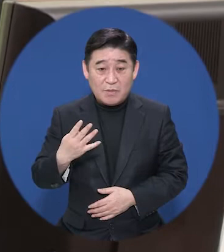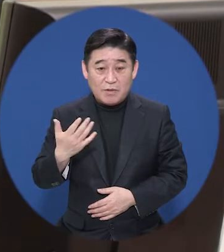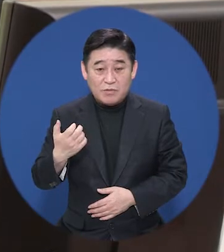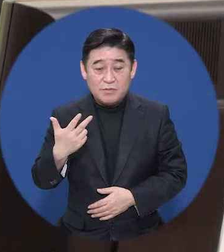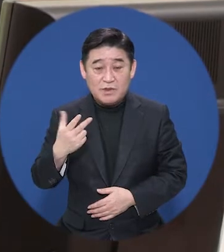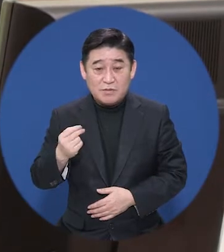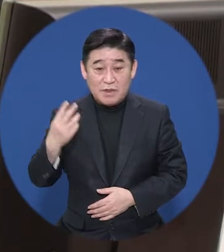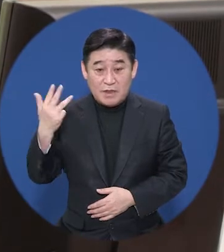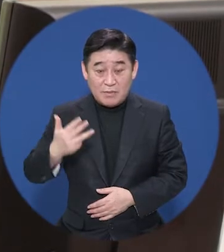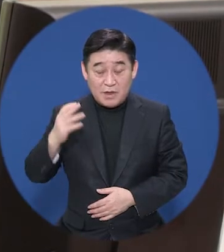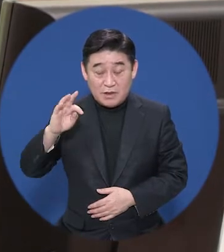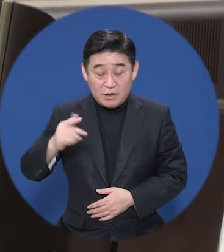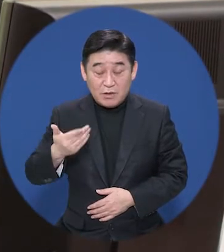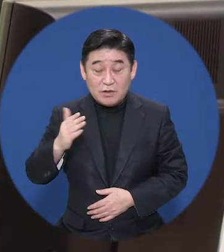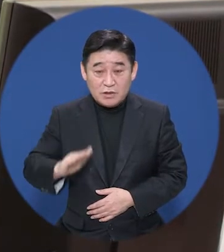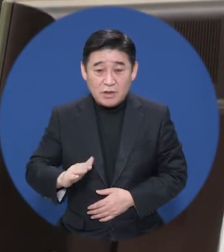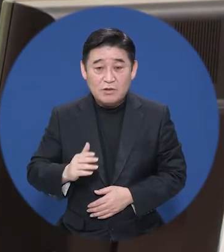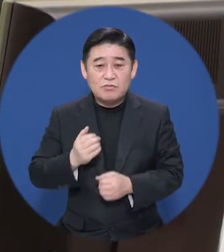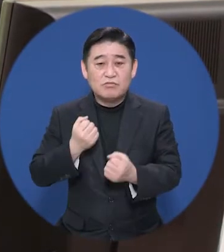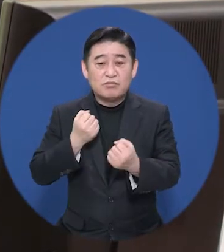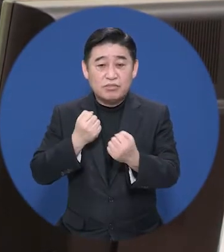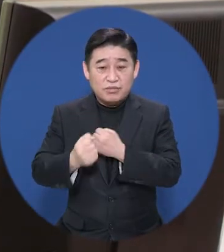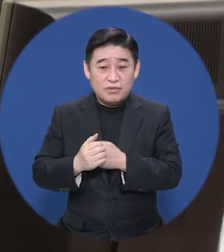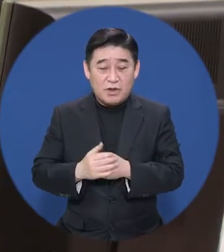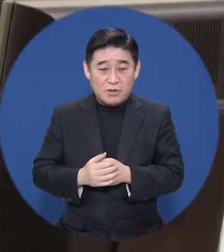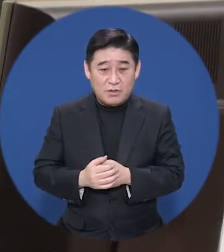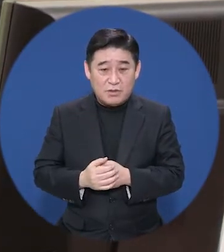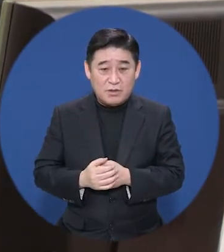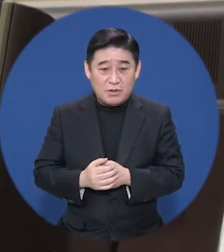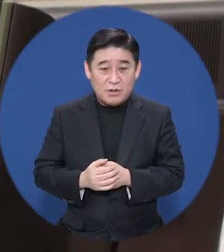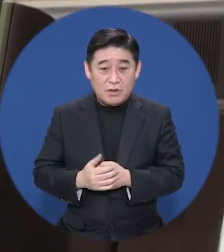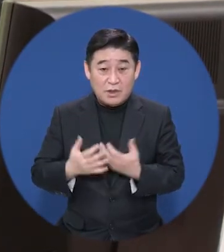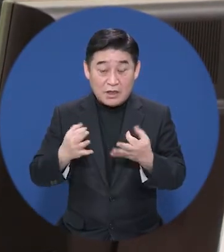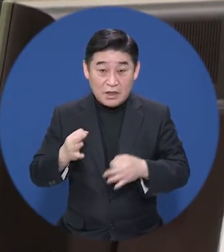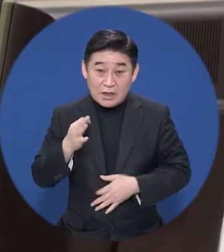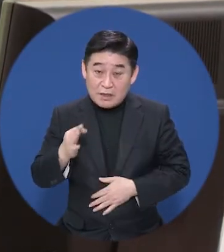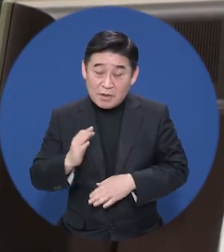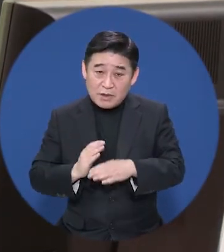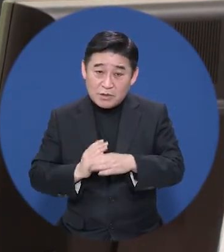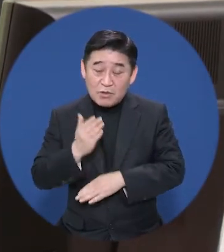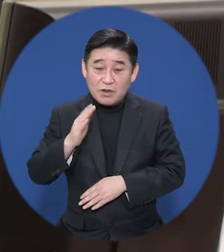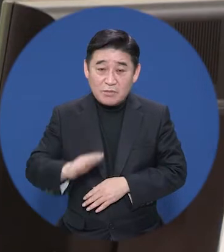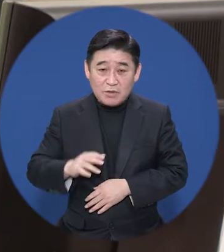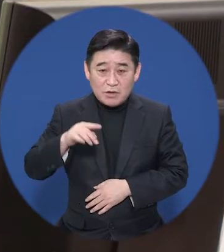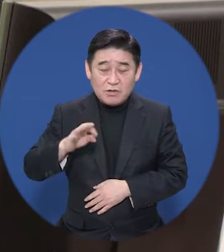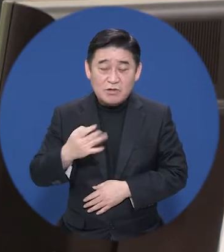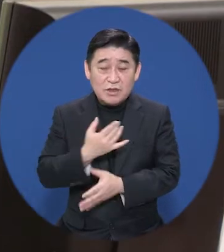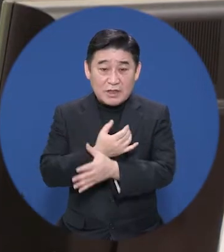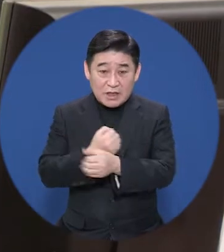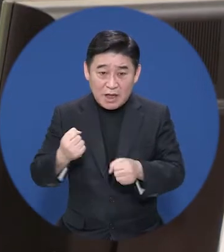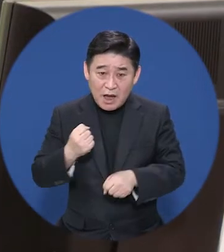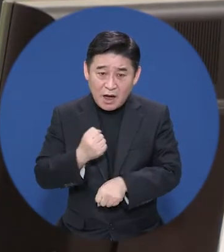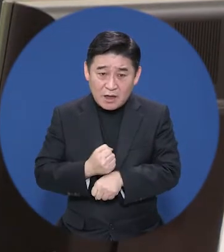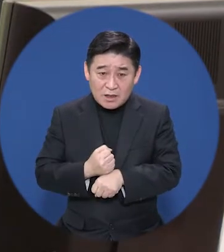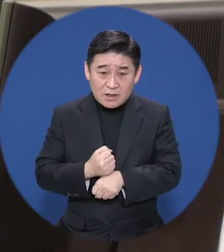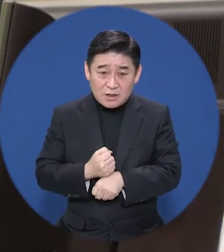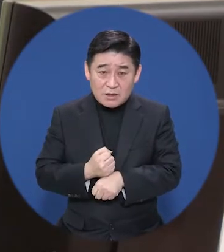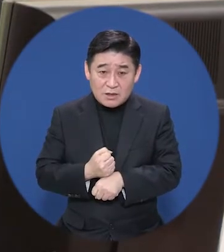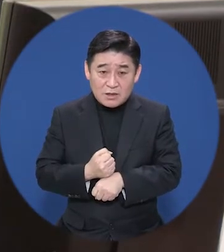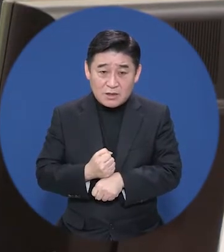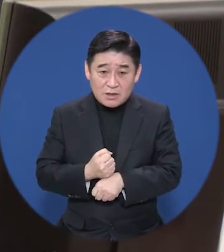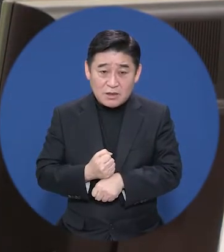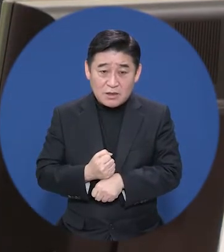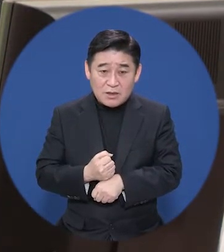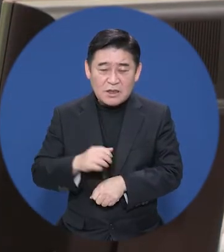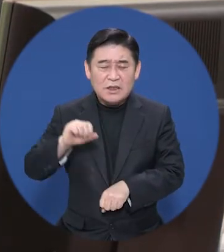5,497만 8천 원인데도 불구하고 그냥 이들 수의 계약으로 또 금액이 추가되는데도 불구하고 이제 넘겨가지고 그걸 수의 계약으로